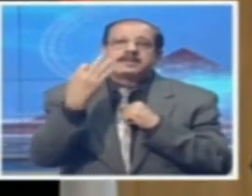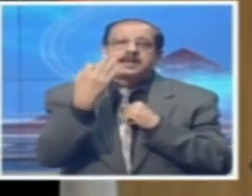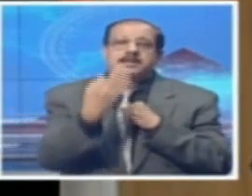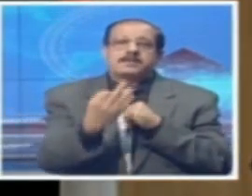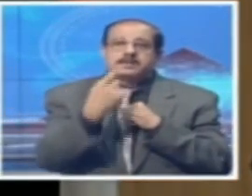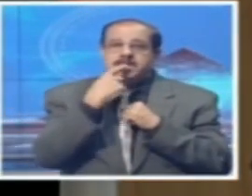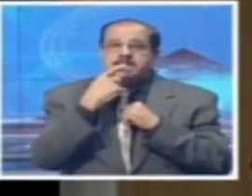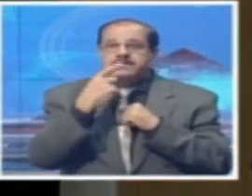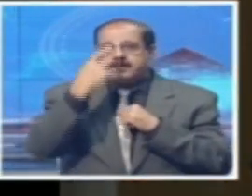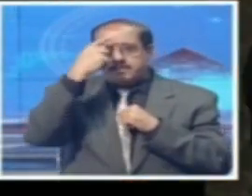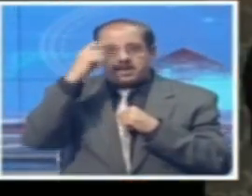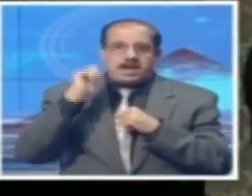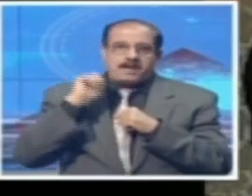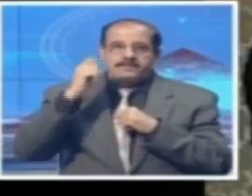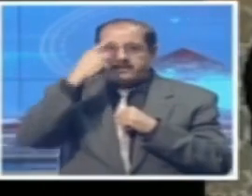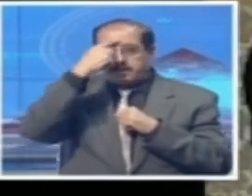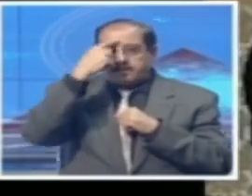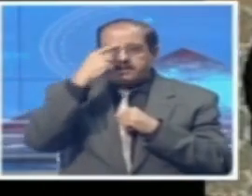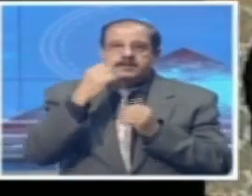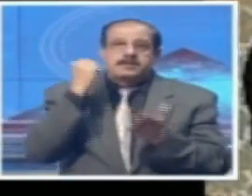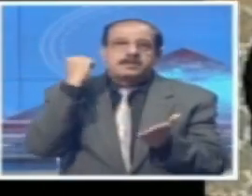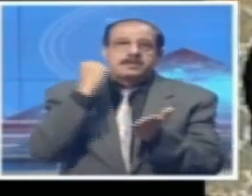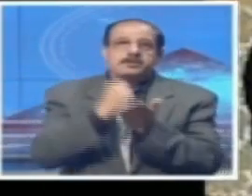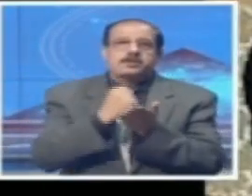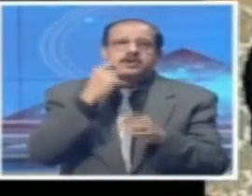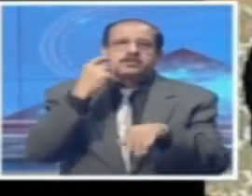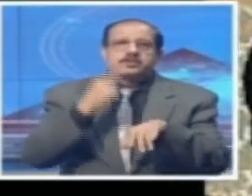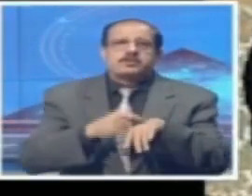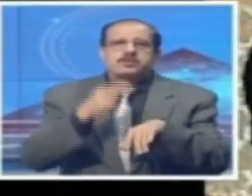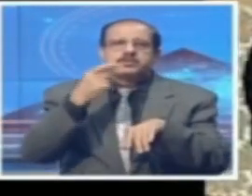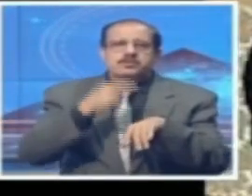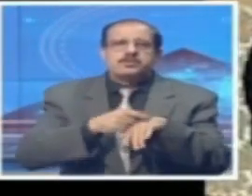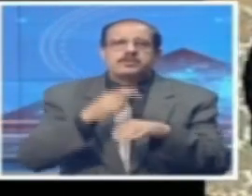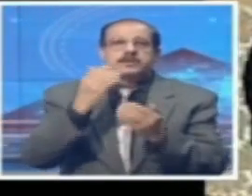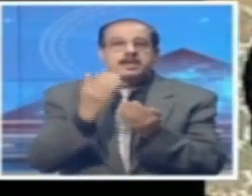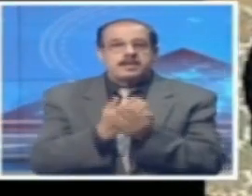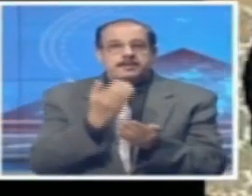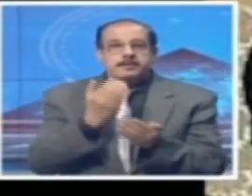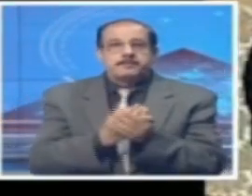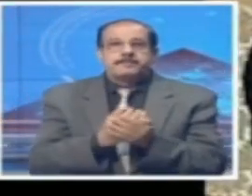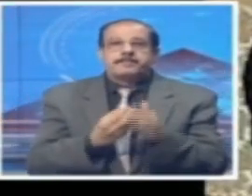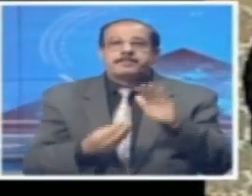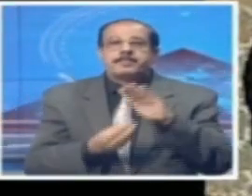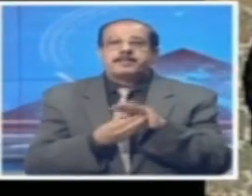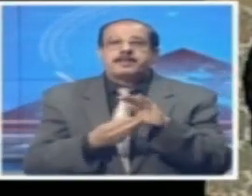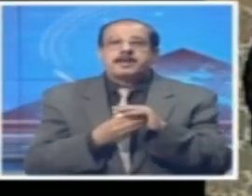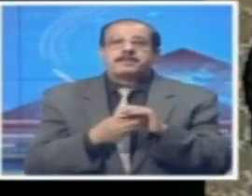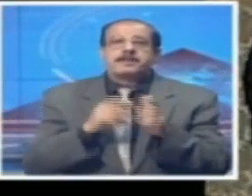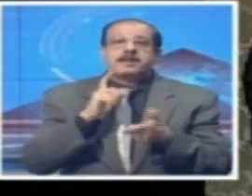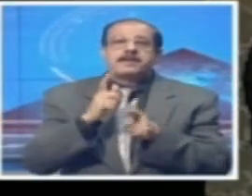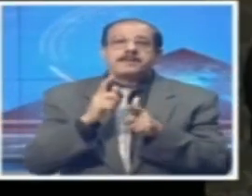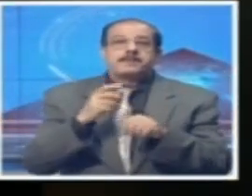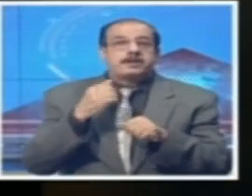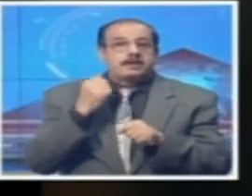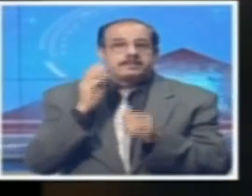1933 بالمنوفية، وحصل على درجة الدكتوراه في الاقتصاد من جامعة ميتشيغان